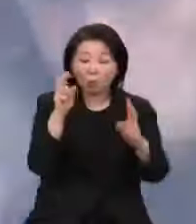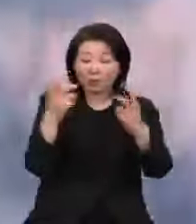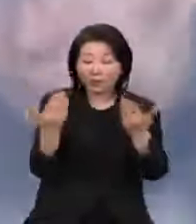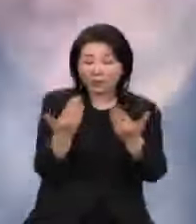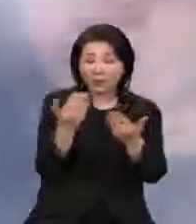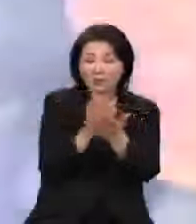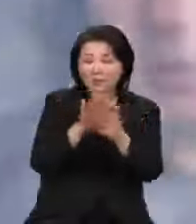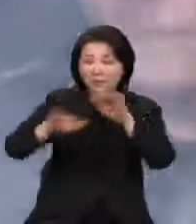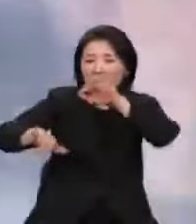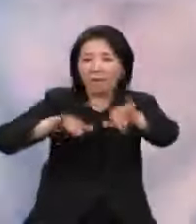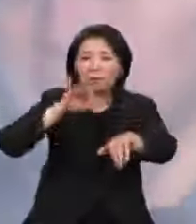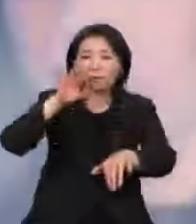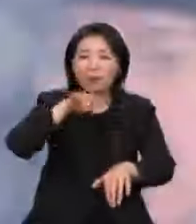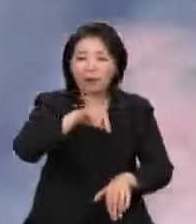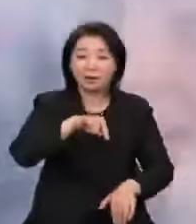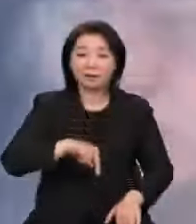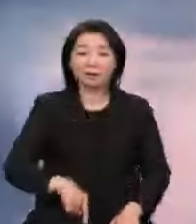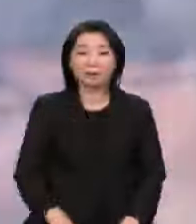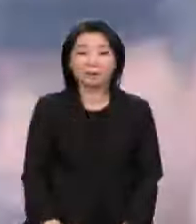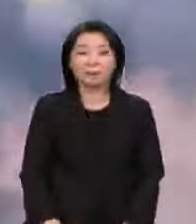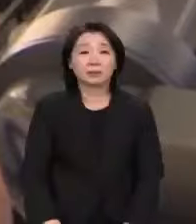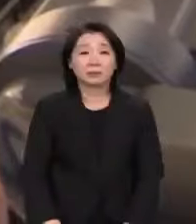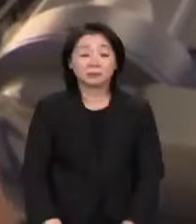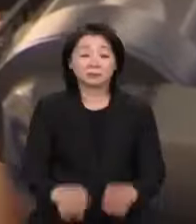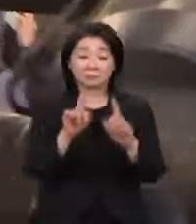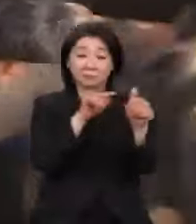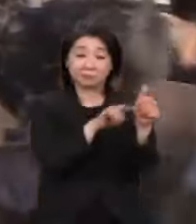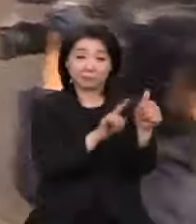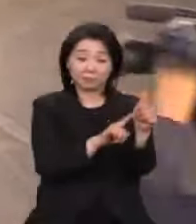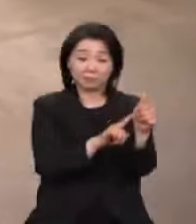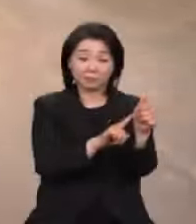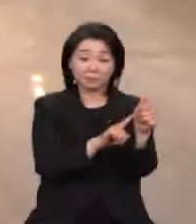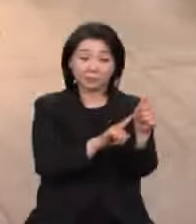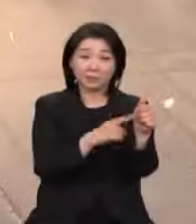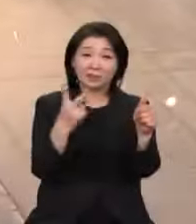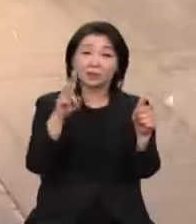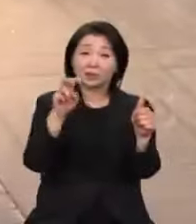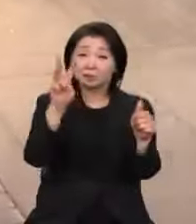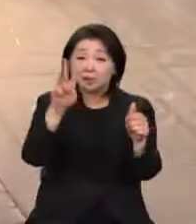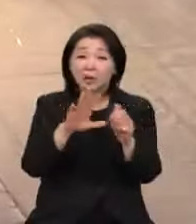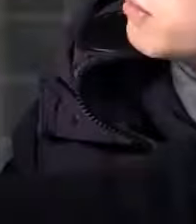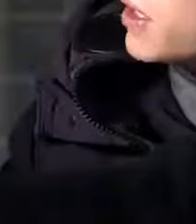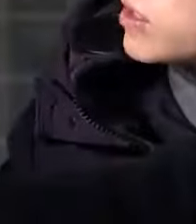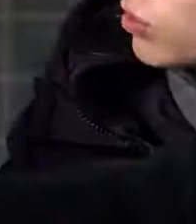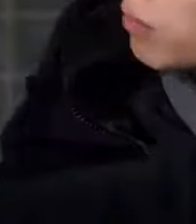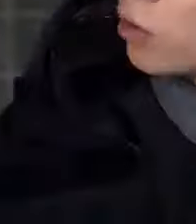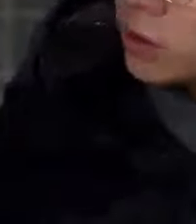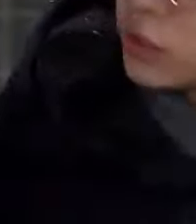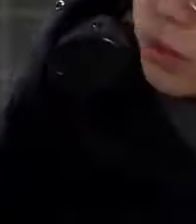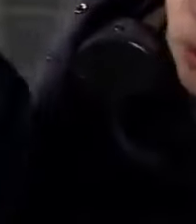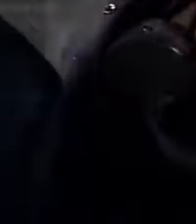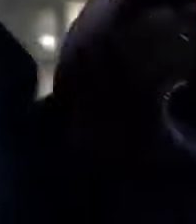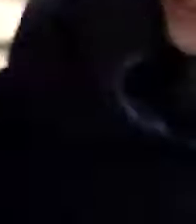직접 개입할 순 없는 상황이었습니다 이전 회장은 이듬해인 2023년 광복절에